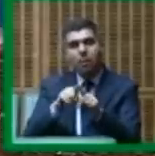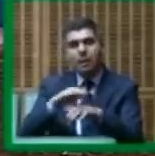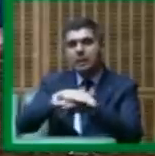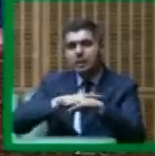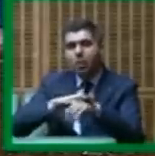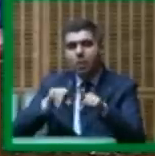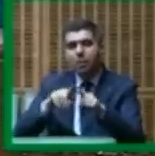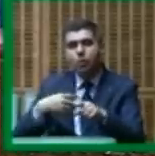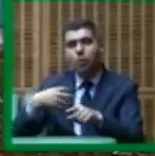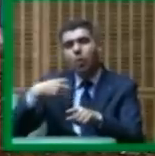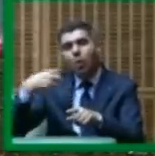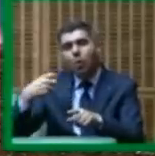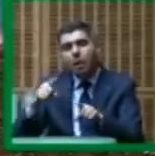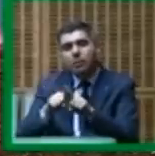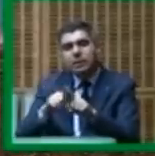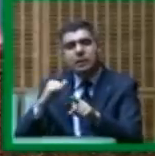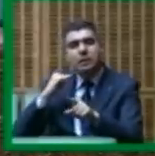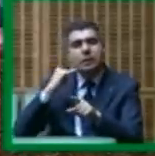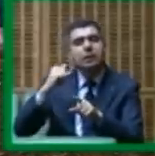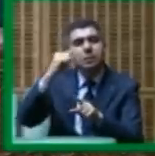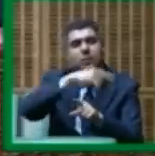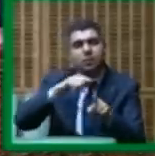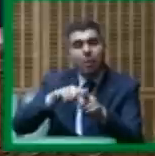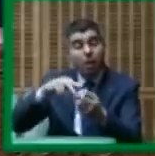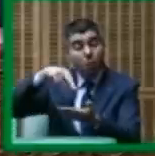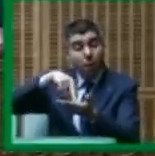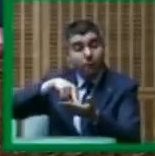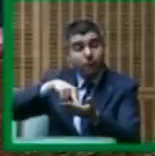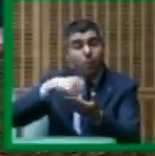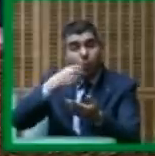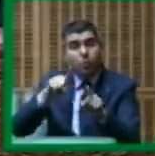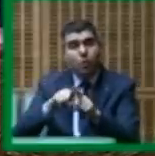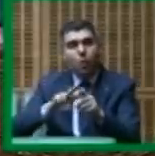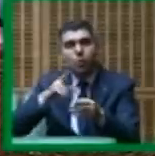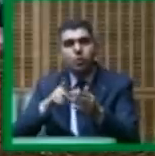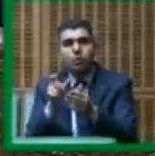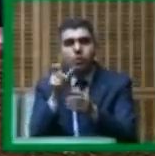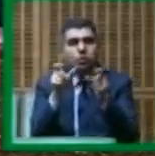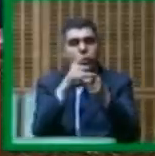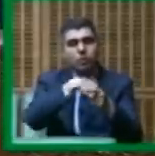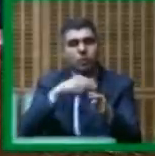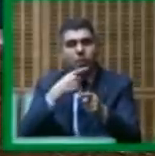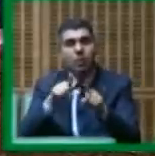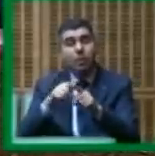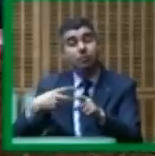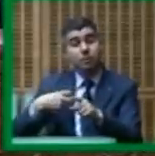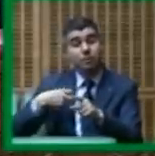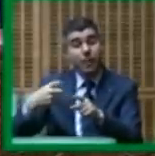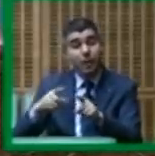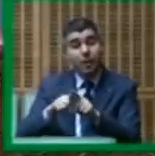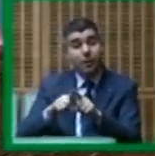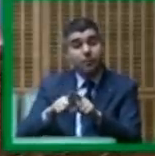كيخص رجال الأعمال ينوضوا يشهدوا، ملي جينا لقينا بين رجال الأعمال من الناس اللي كانوا